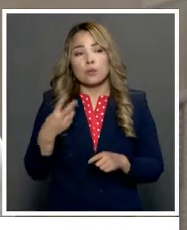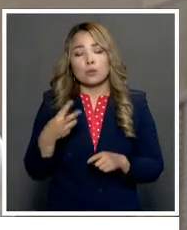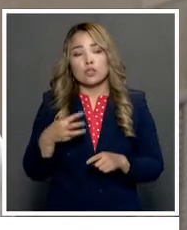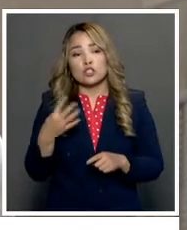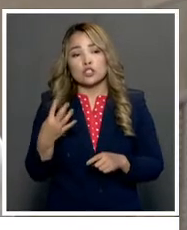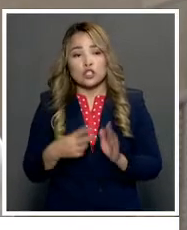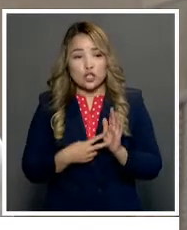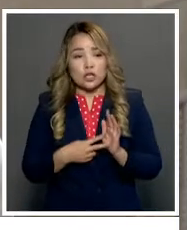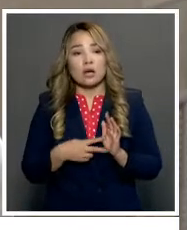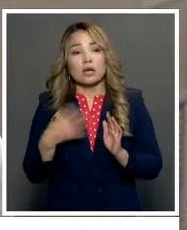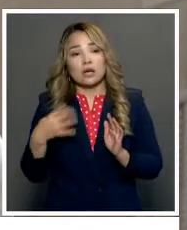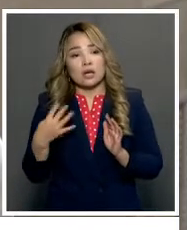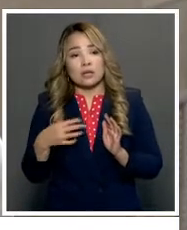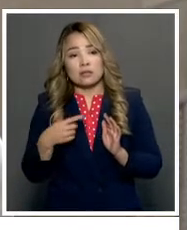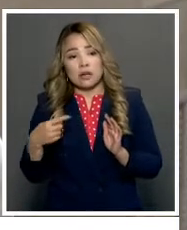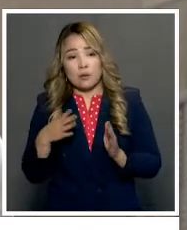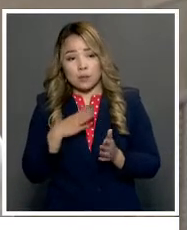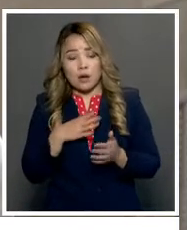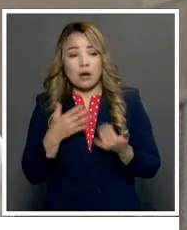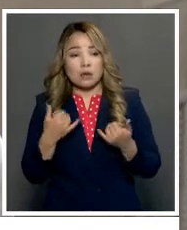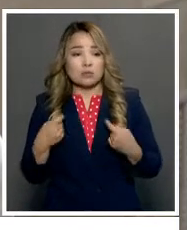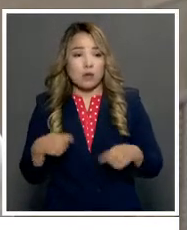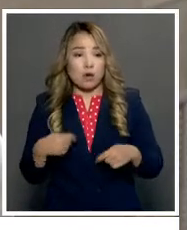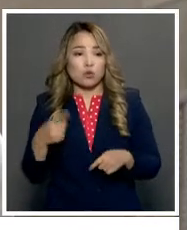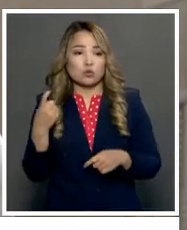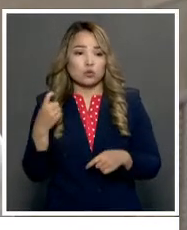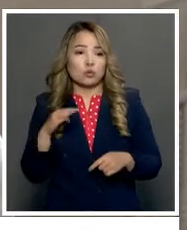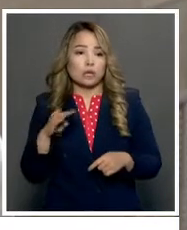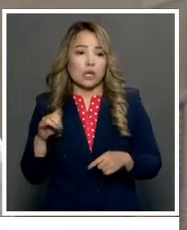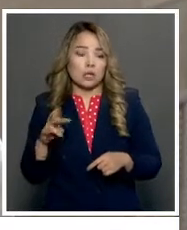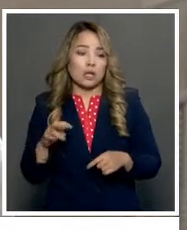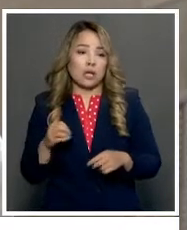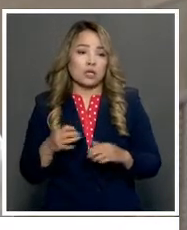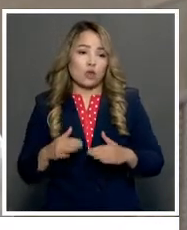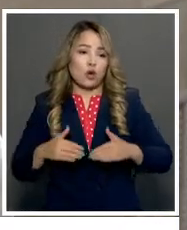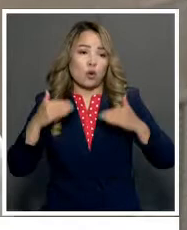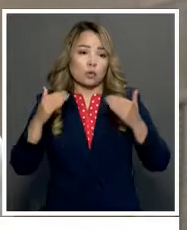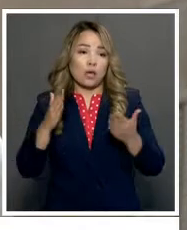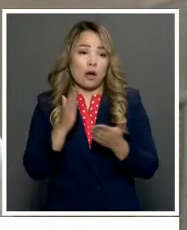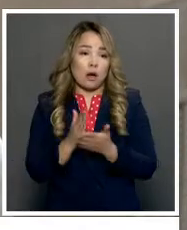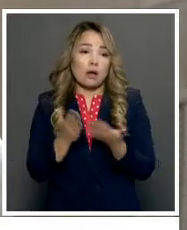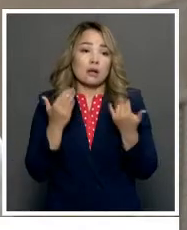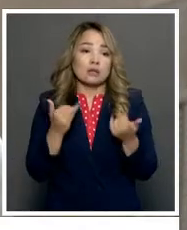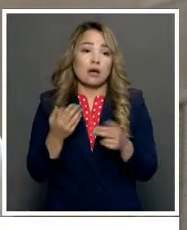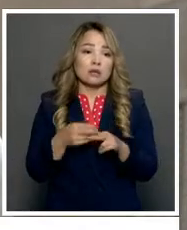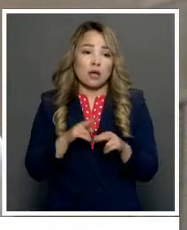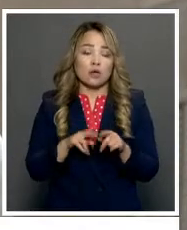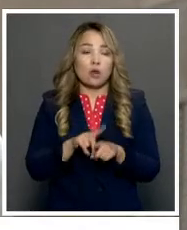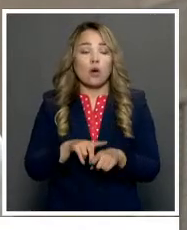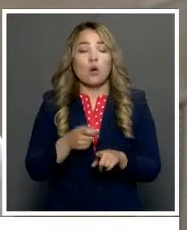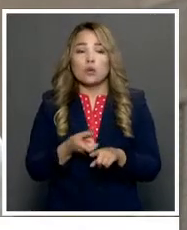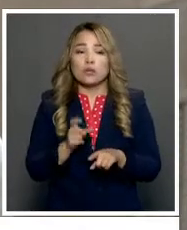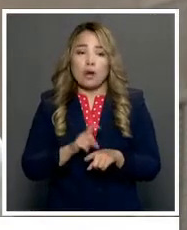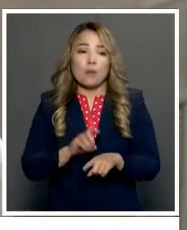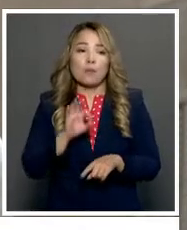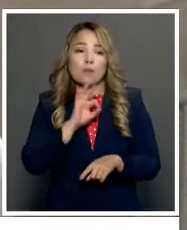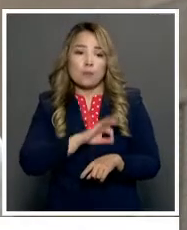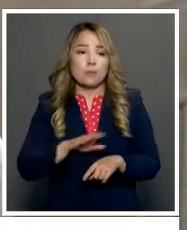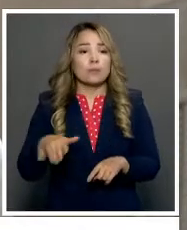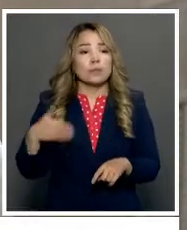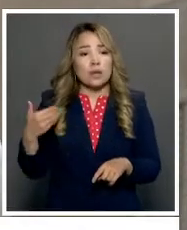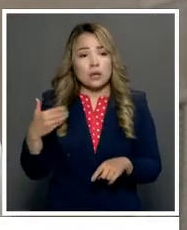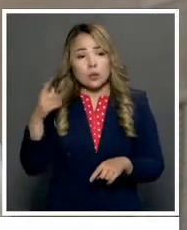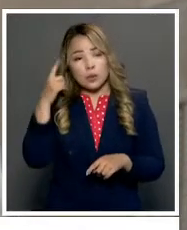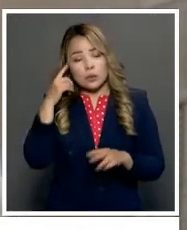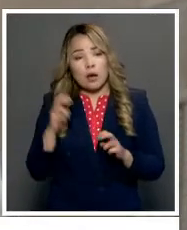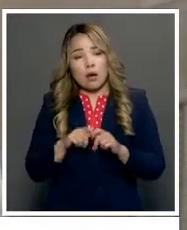болған. Қазіргі таңда нарықтағы бағасы 100 теңгенің үстінде болып тұр. Ашылғаны аудан халқына өте пайдалы болар еді. Арзан